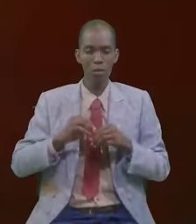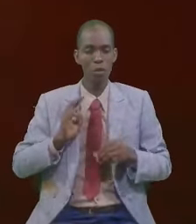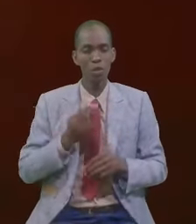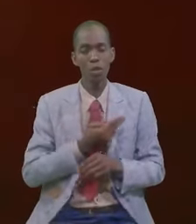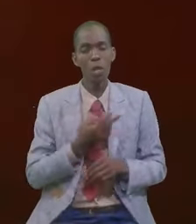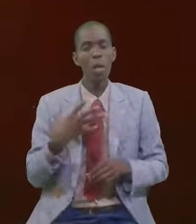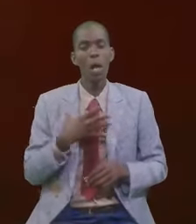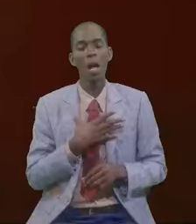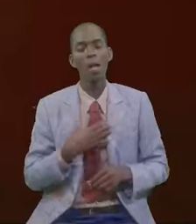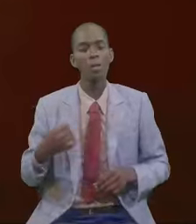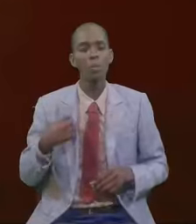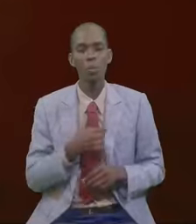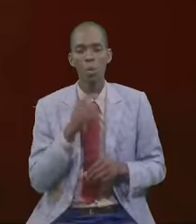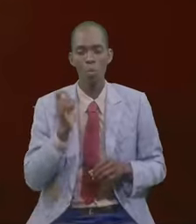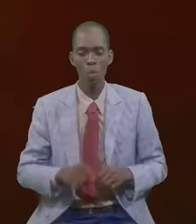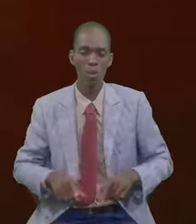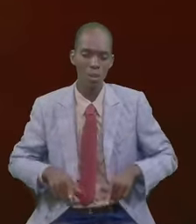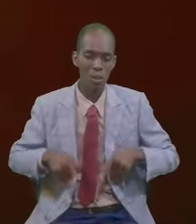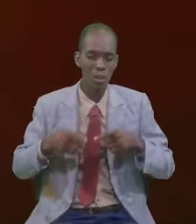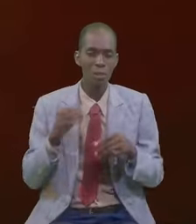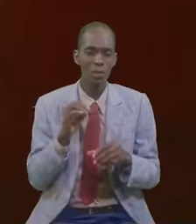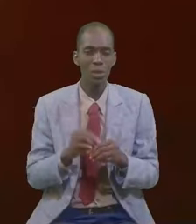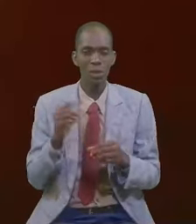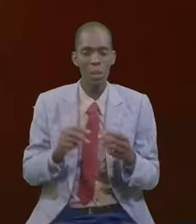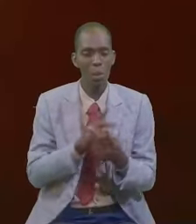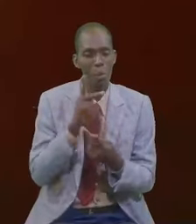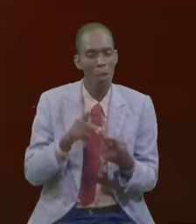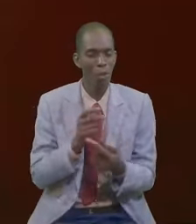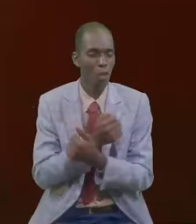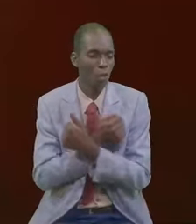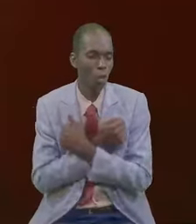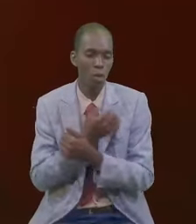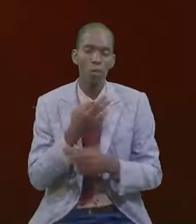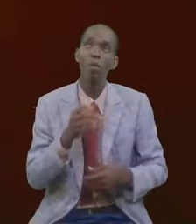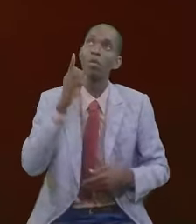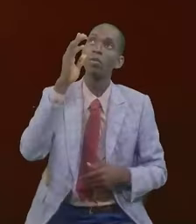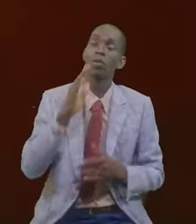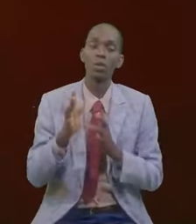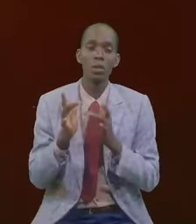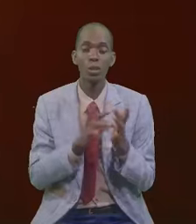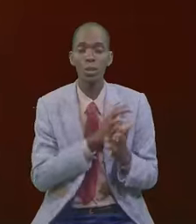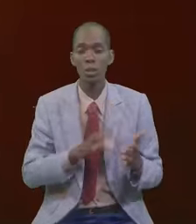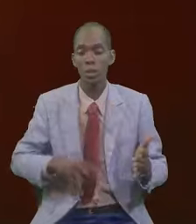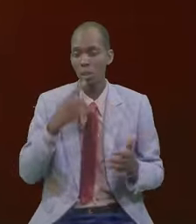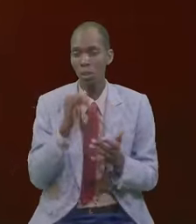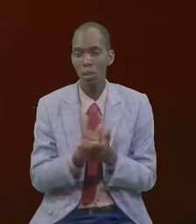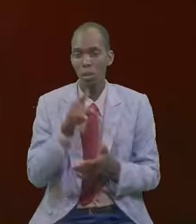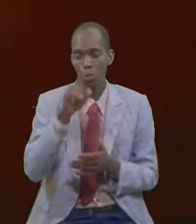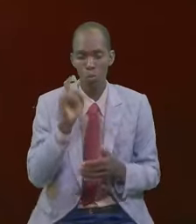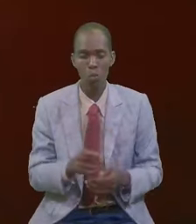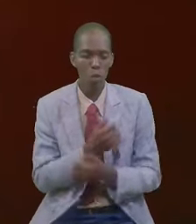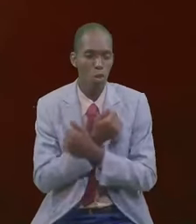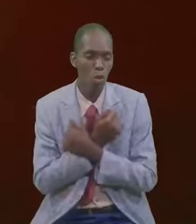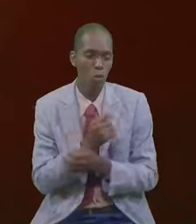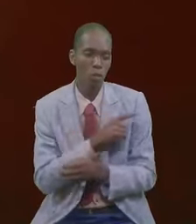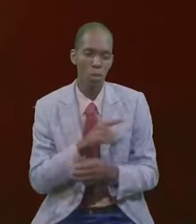loi parfaite du Seigneur, Jésus a dit que tu aimeras le Seigneur ton Dieu de tout